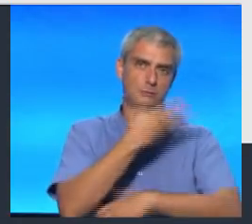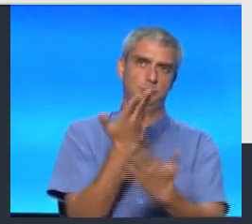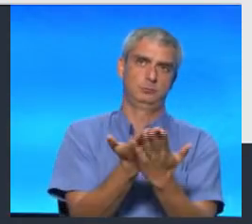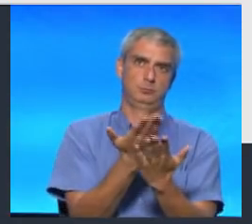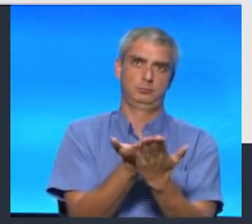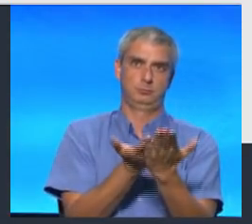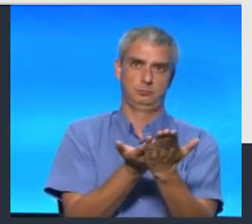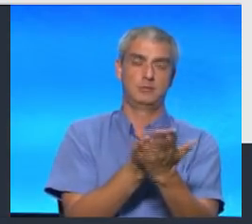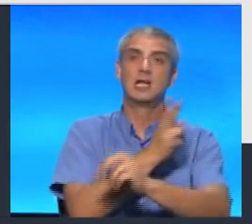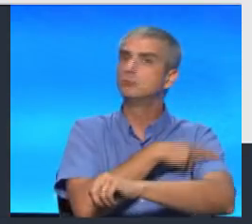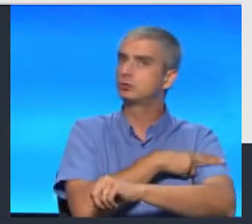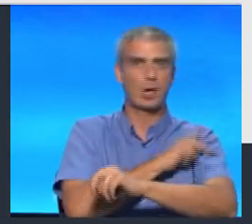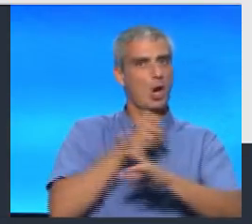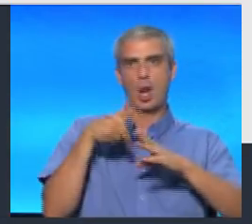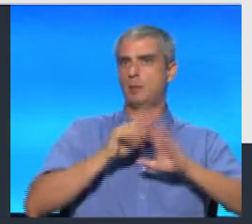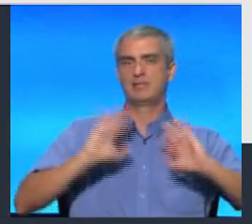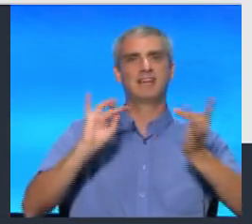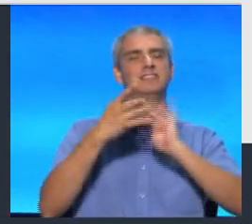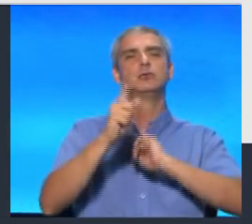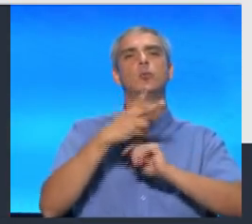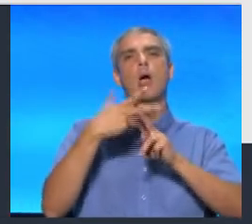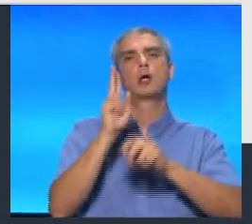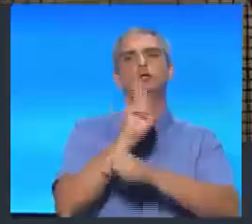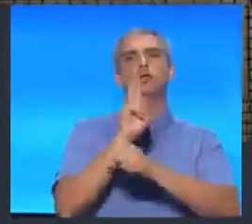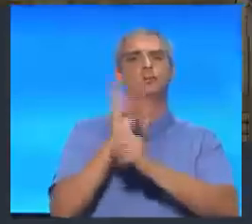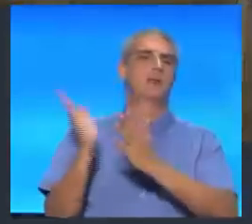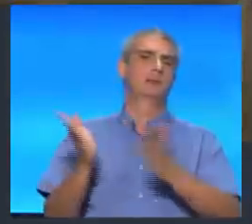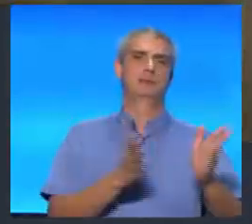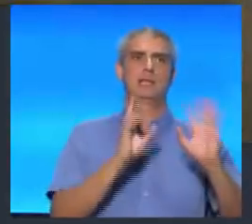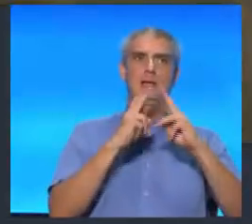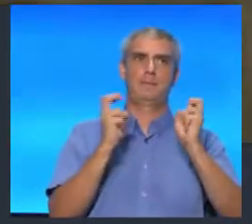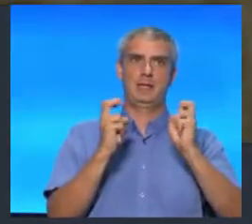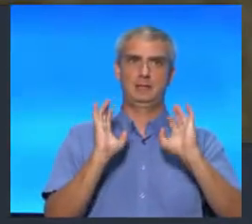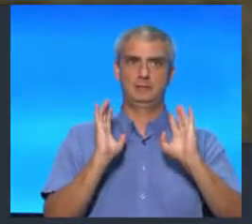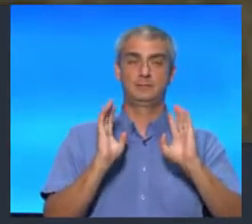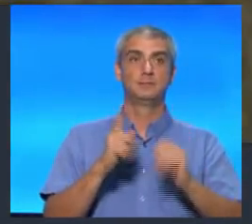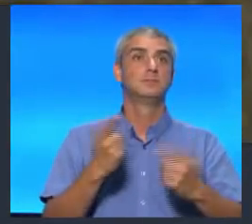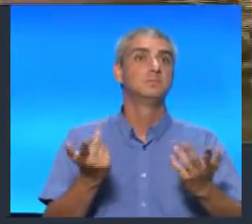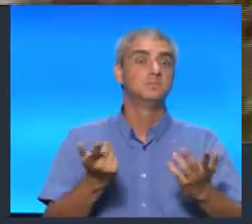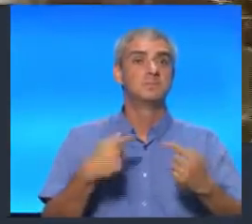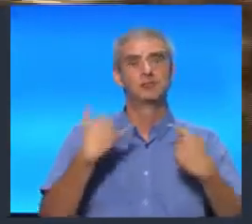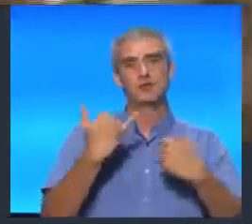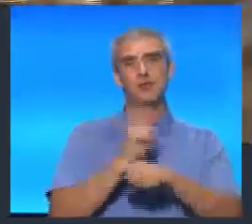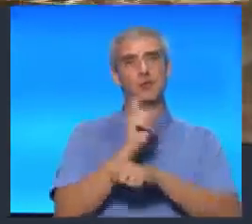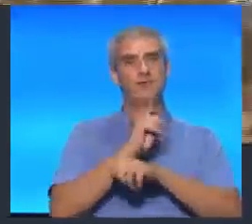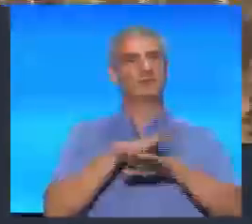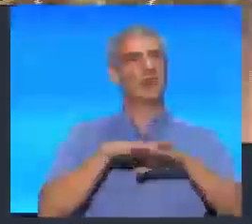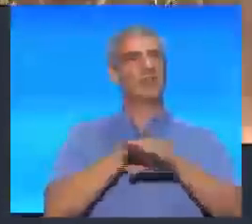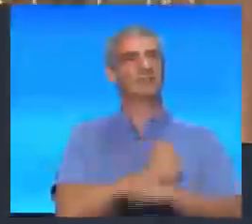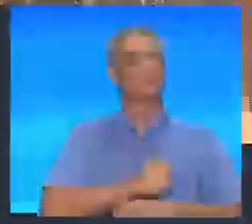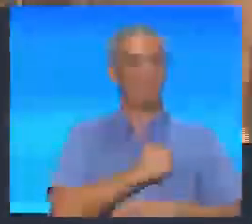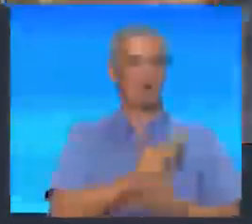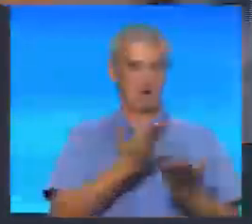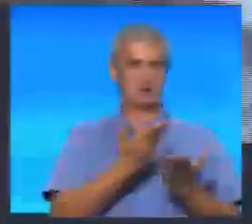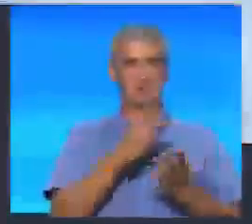עצמם. המשטרה לא מתערבת בסכסוך, אלא שומרת על הסדר. הימים ימי סליחות. בחגים הקרובים מדברים על